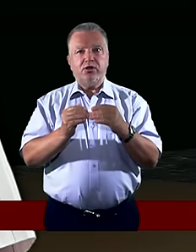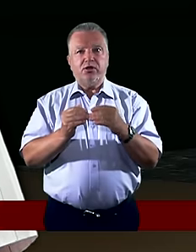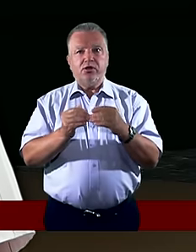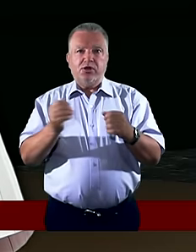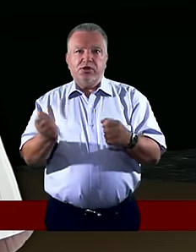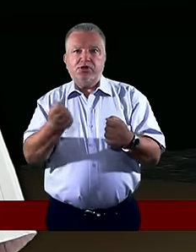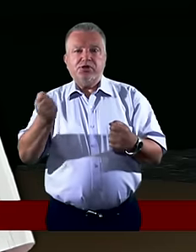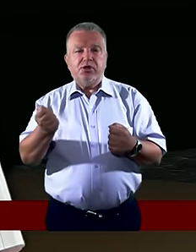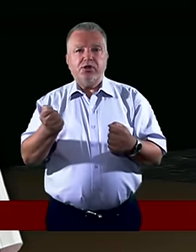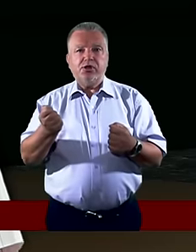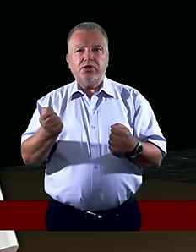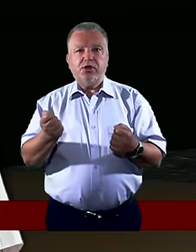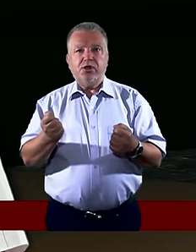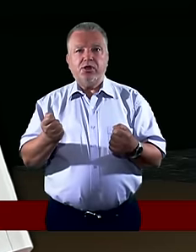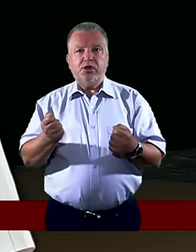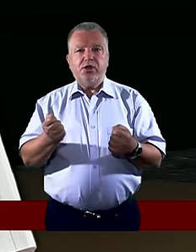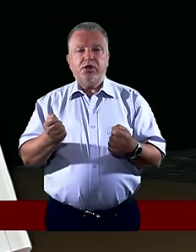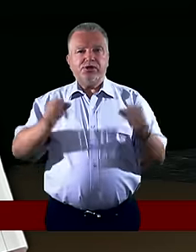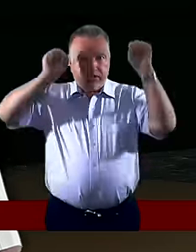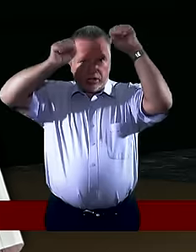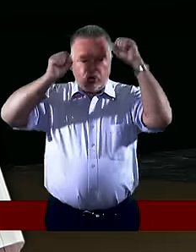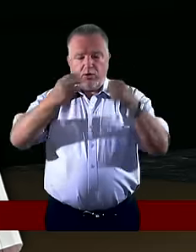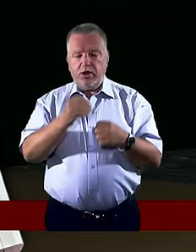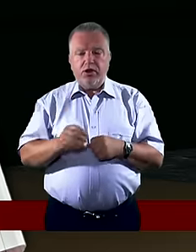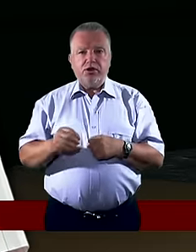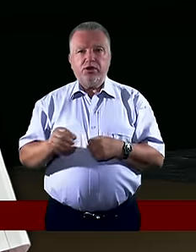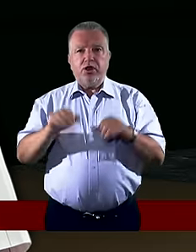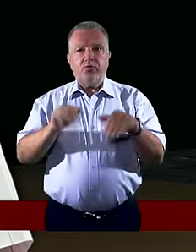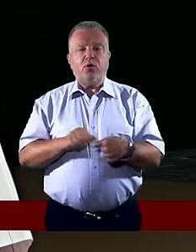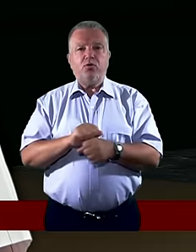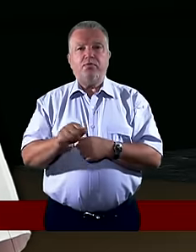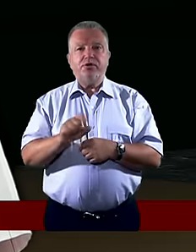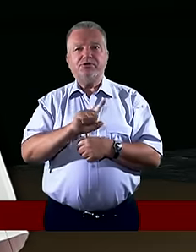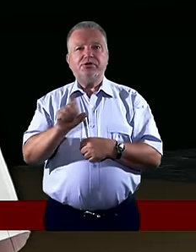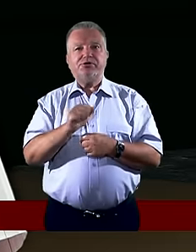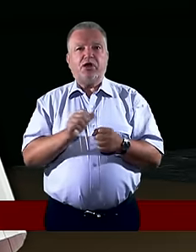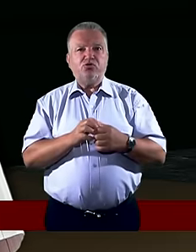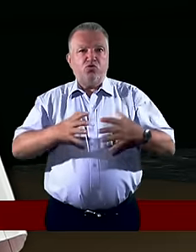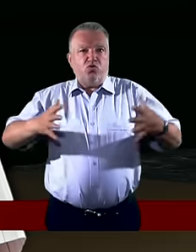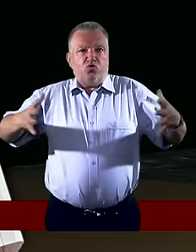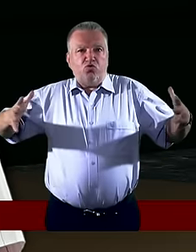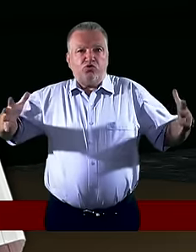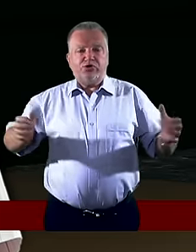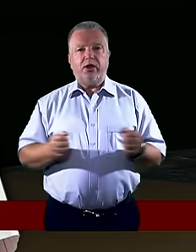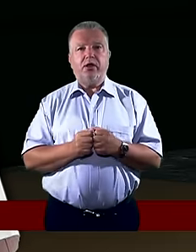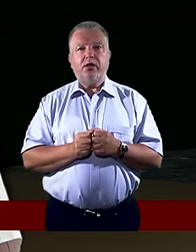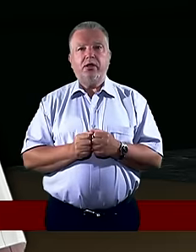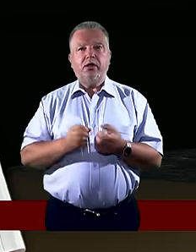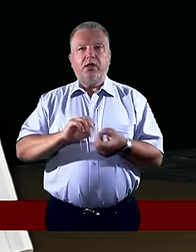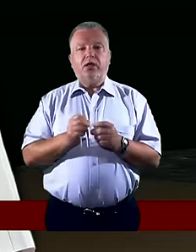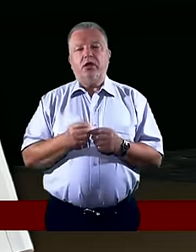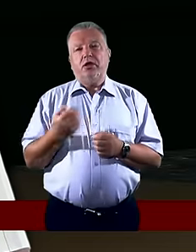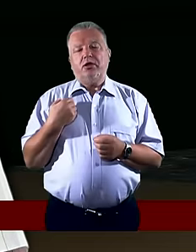być takie, które pasterz obejmie, na którym potrafi zapanować. A więc jak było parę owiec, to się nie opłacało